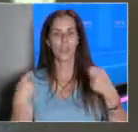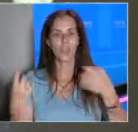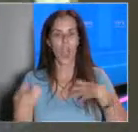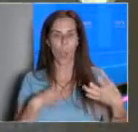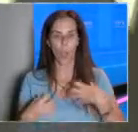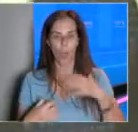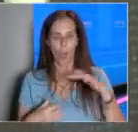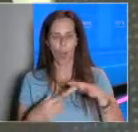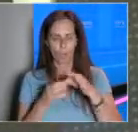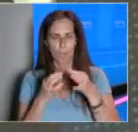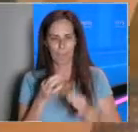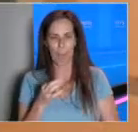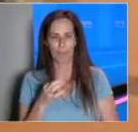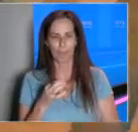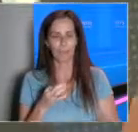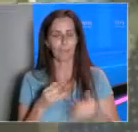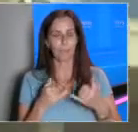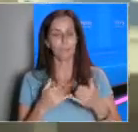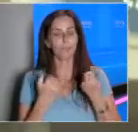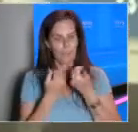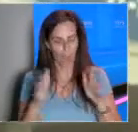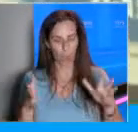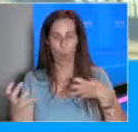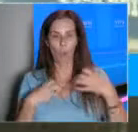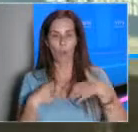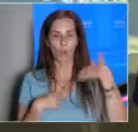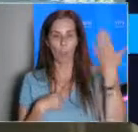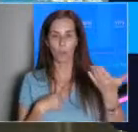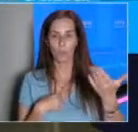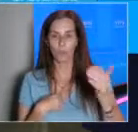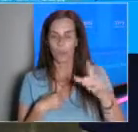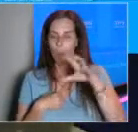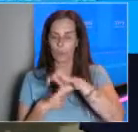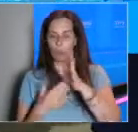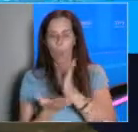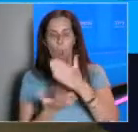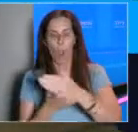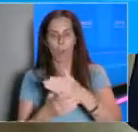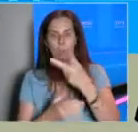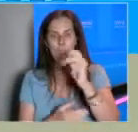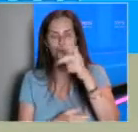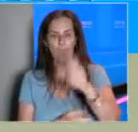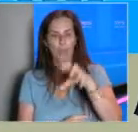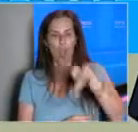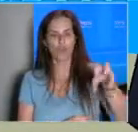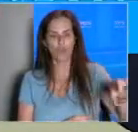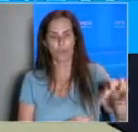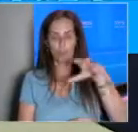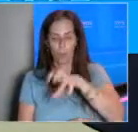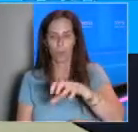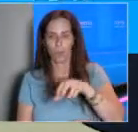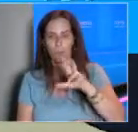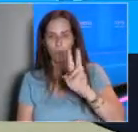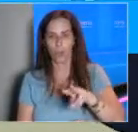פרטים שמתבררים בדקות האחרונות. ייפתחו אירועים באוויר הפתוח, כשכל מתחם יחולק לקפסולות של 20 בני אדם, וכל מתחם